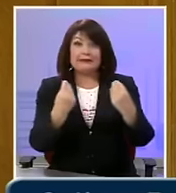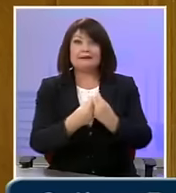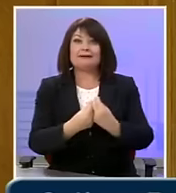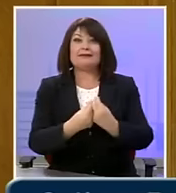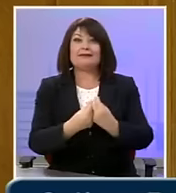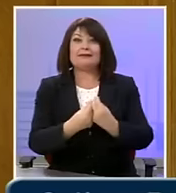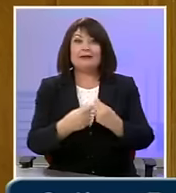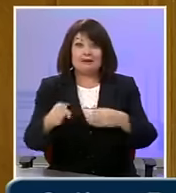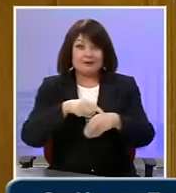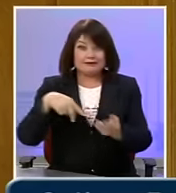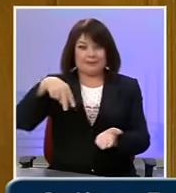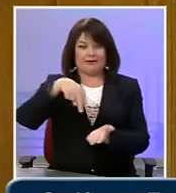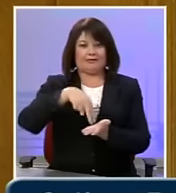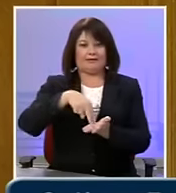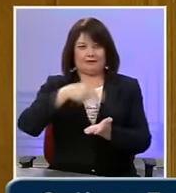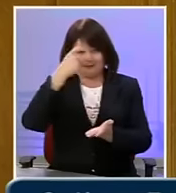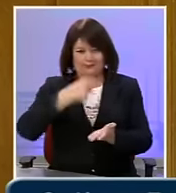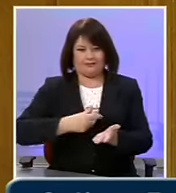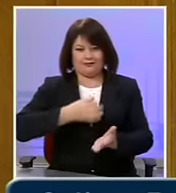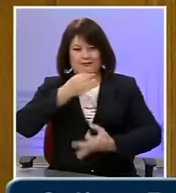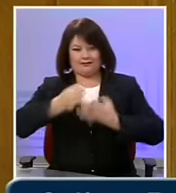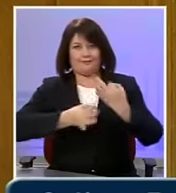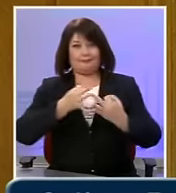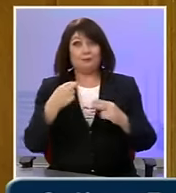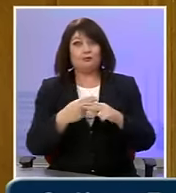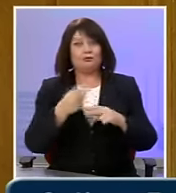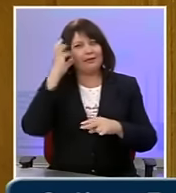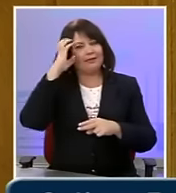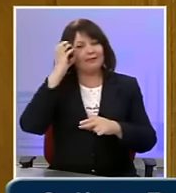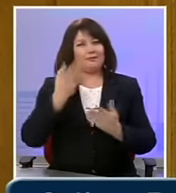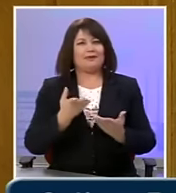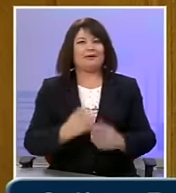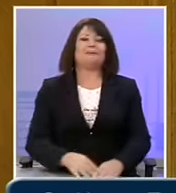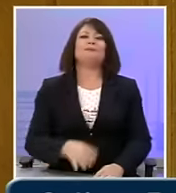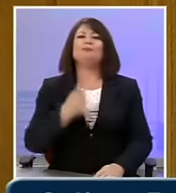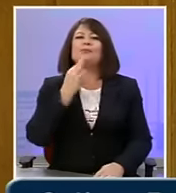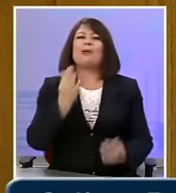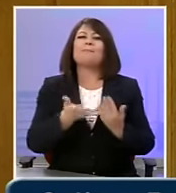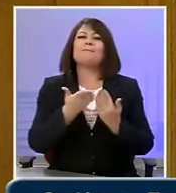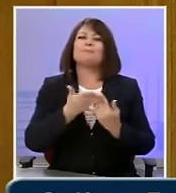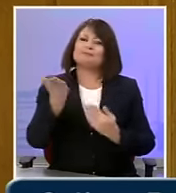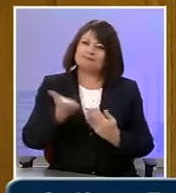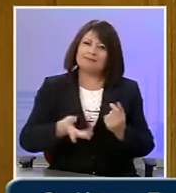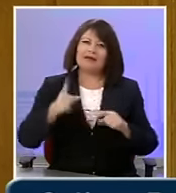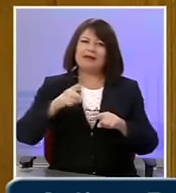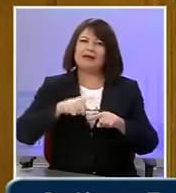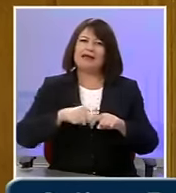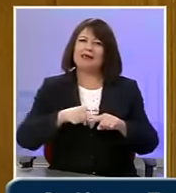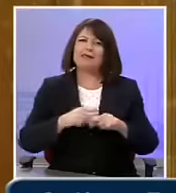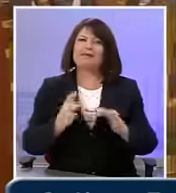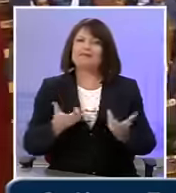το λόγο εδώ μπροστά σας. Θα ήθελα λοιπόν να σας πω ότι η επίσκεψή μου εδώ στην Ελλάδα σήμερα